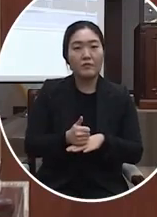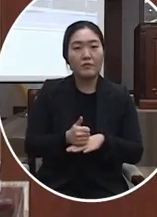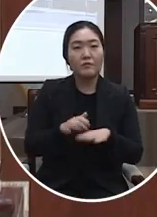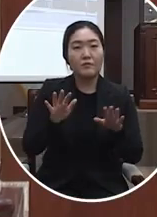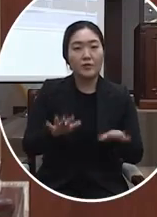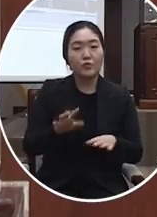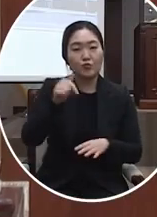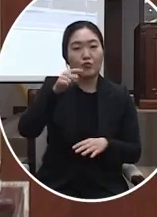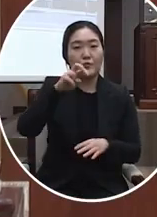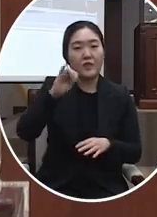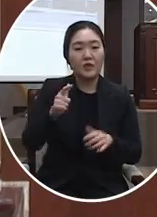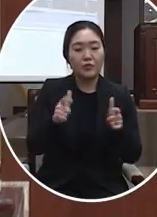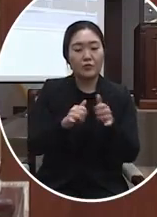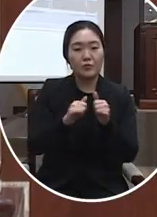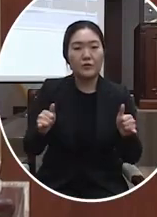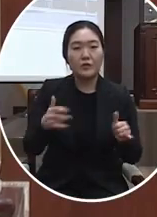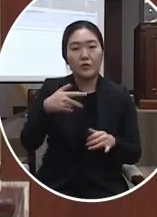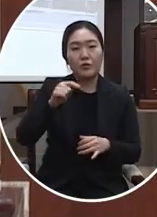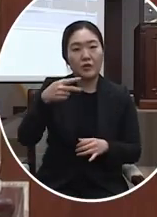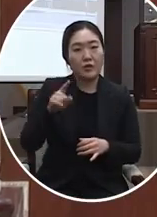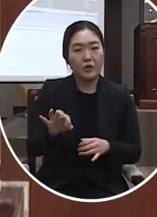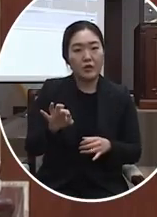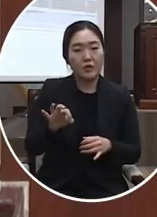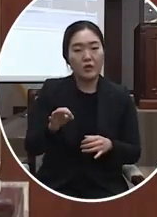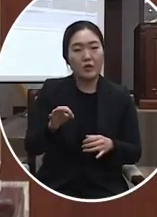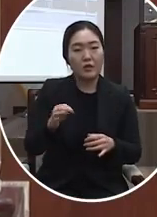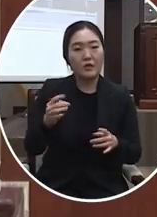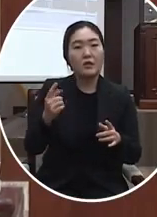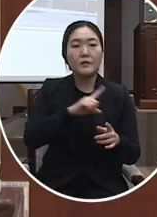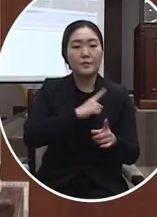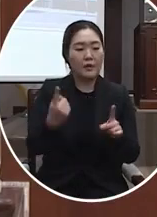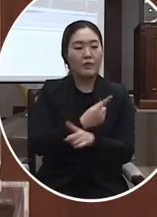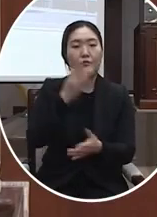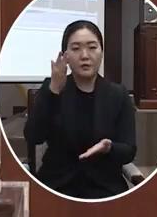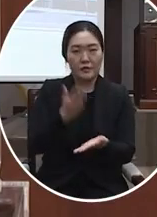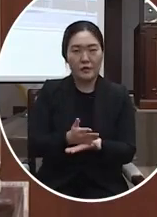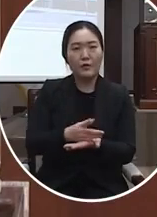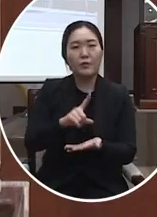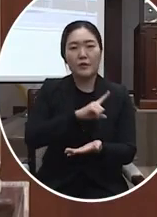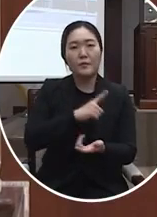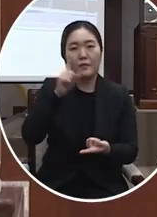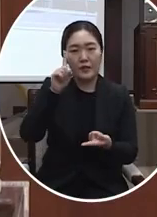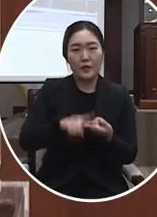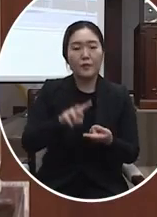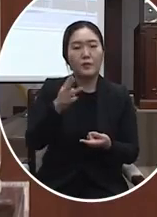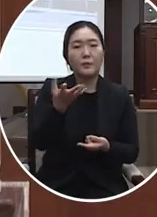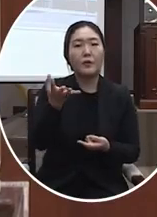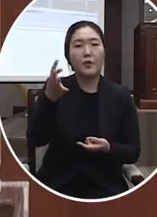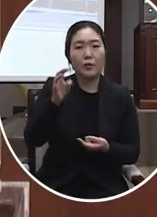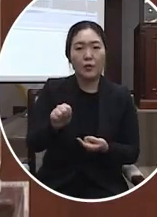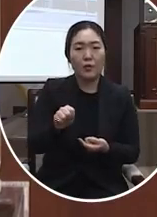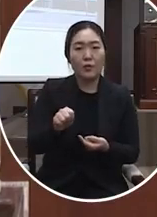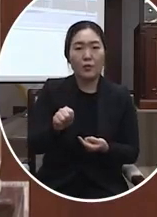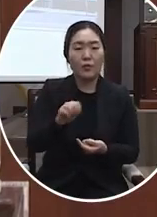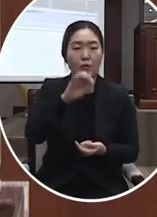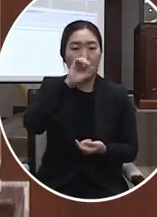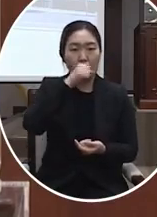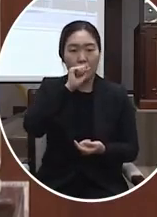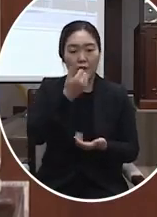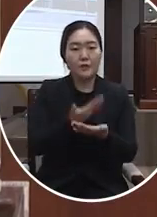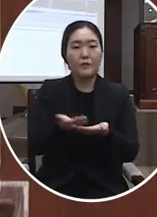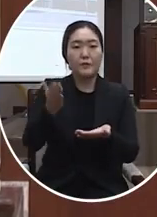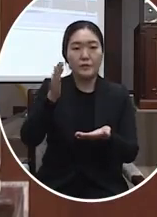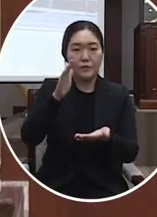말씀드린 노원 구민의 전당은 현재의 노원 구민회관 명칭을 그대로 유지하고 300억 원이 막대한 예산을